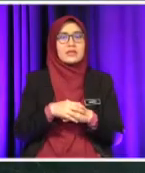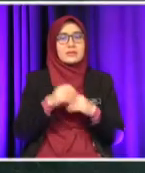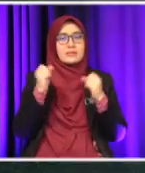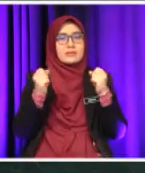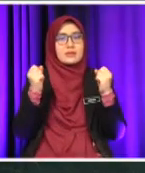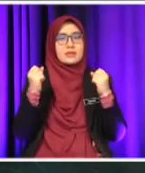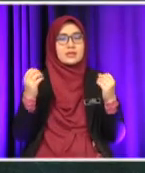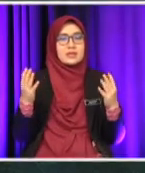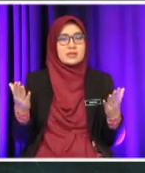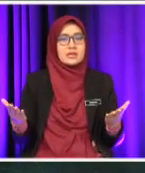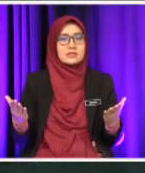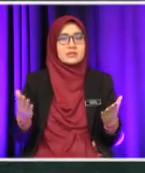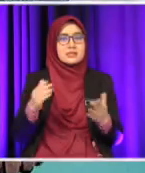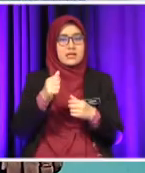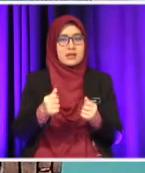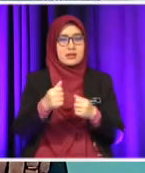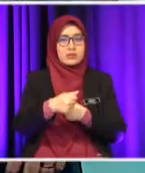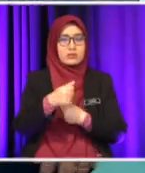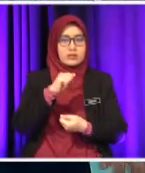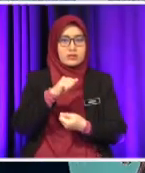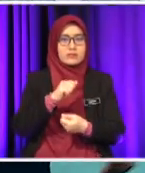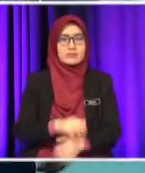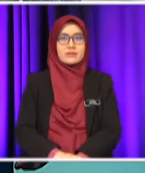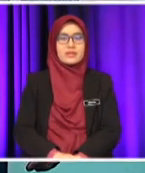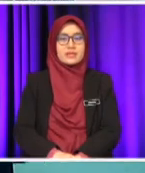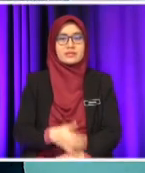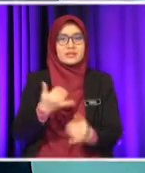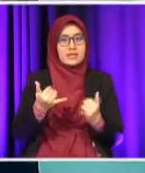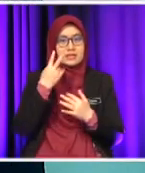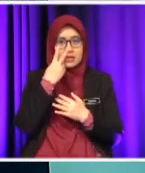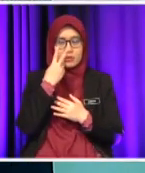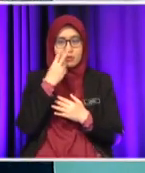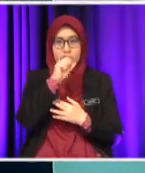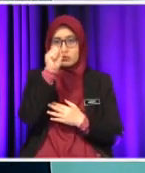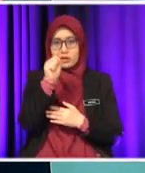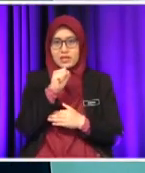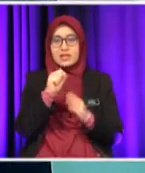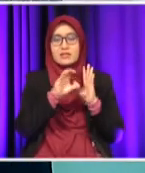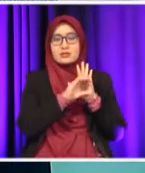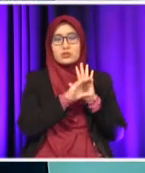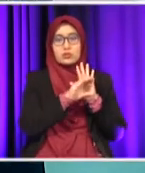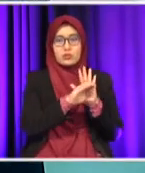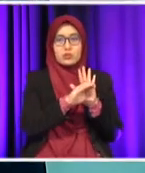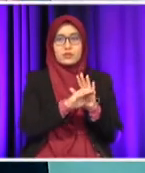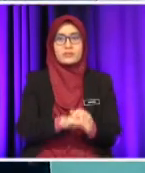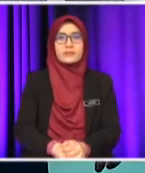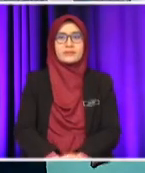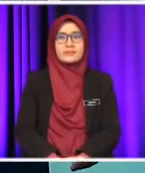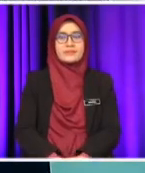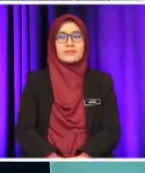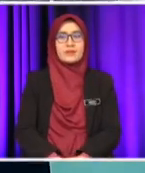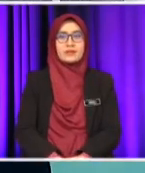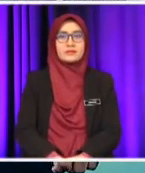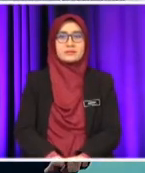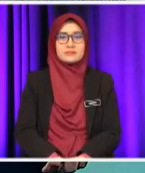kita teruskan dengan soal dan contoh bagian ini menghias akuarium ataupun Aquascape oke